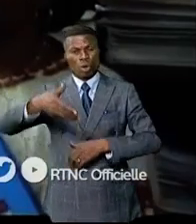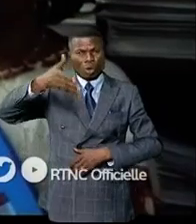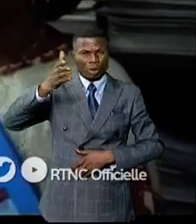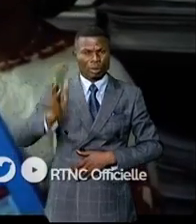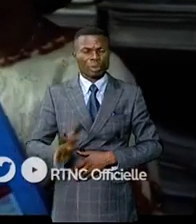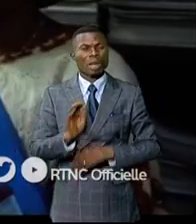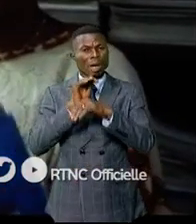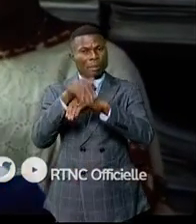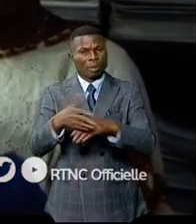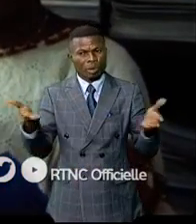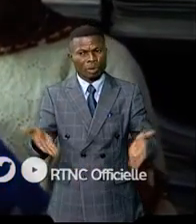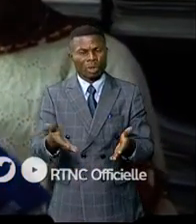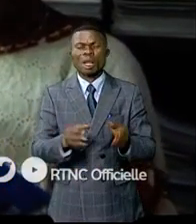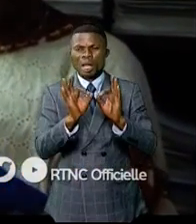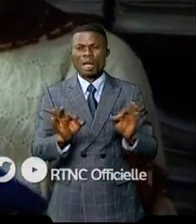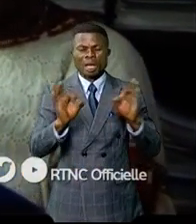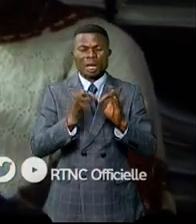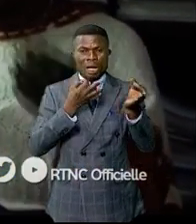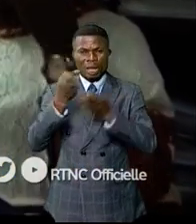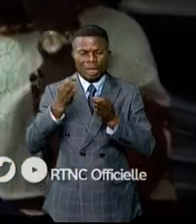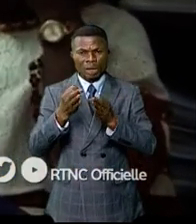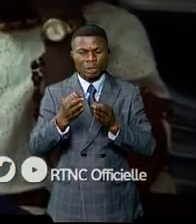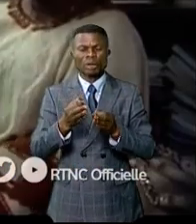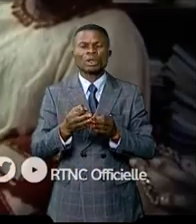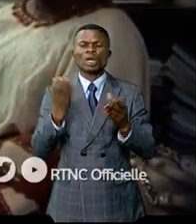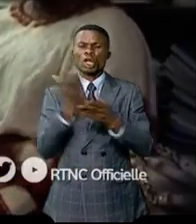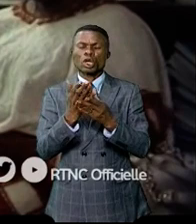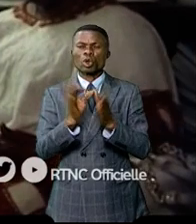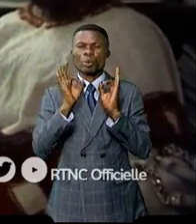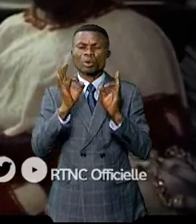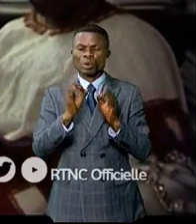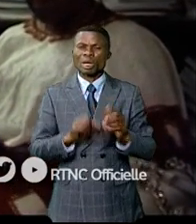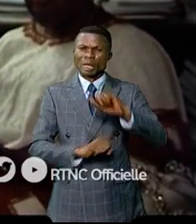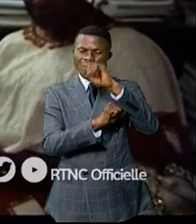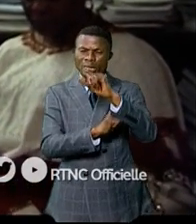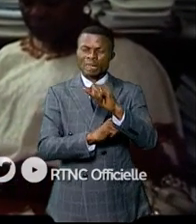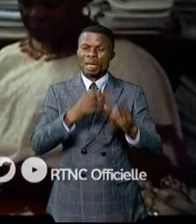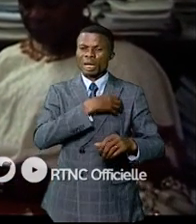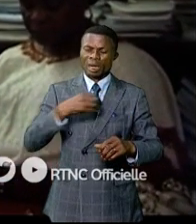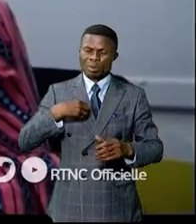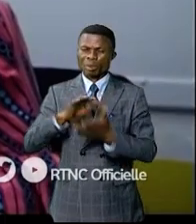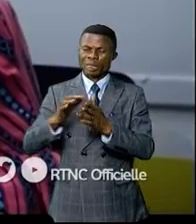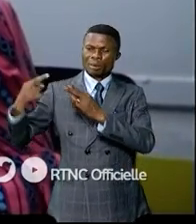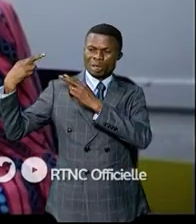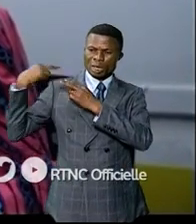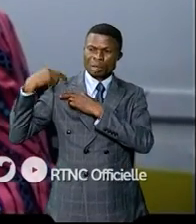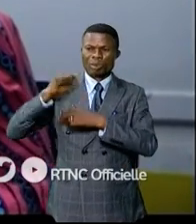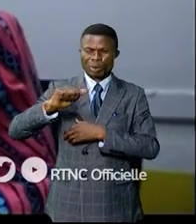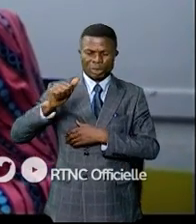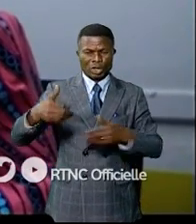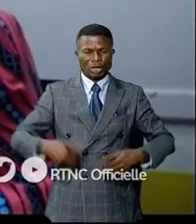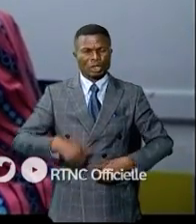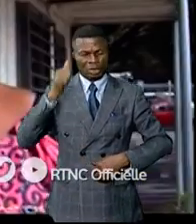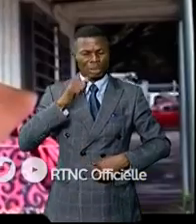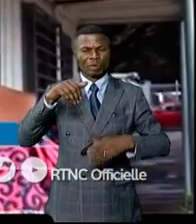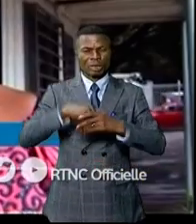y participent, sont nécessaires pour définir de nouvelles approches pouvant conduire à l'autonomisation effective de la femme et la jeune fille